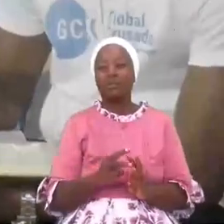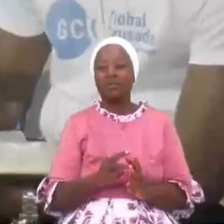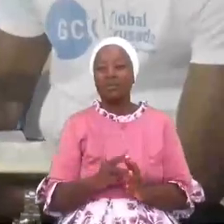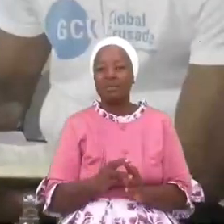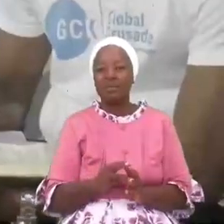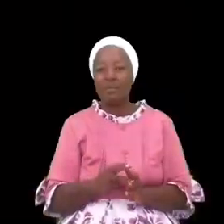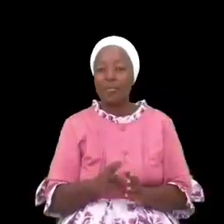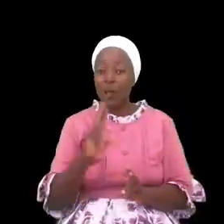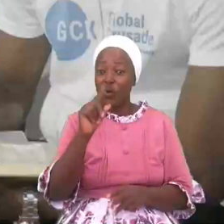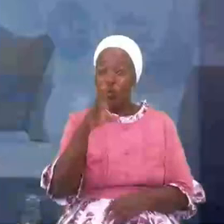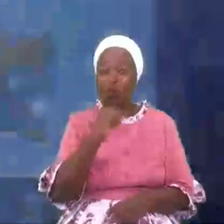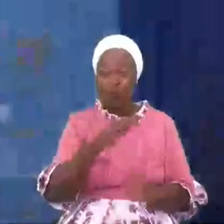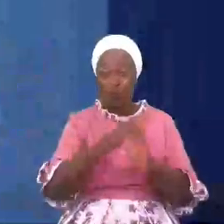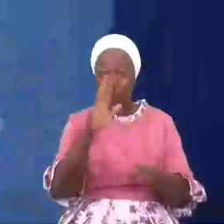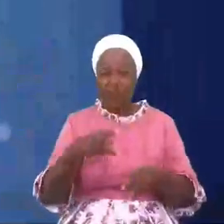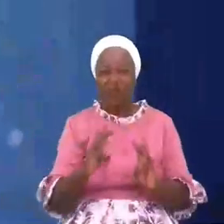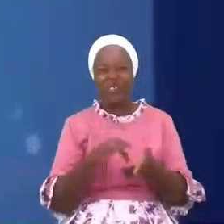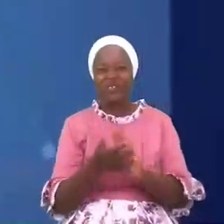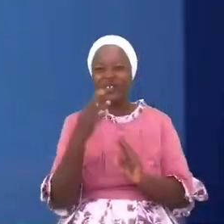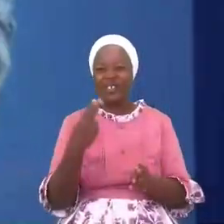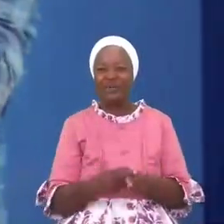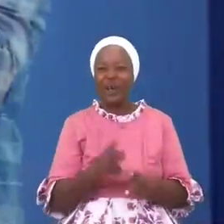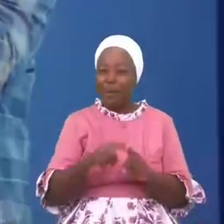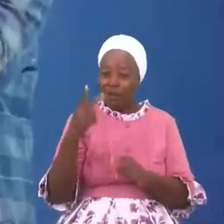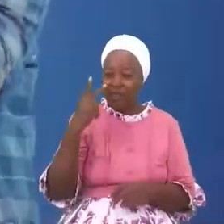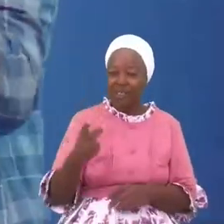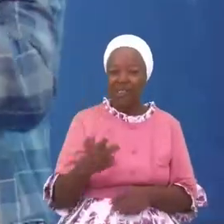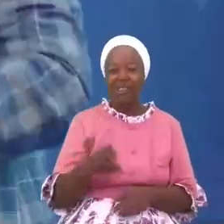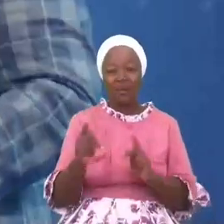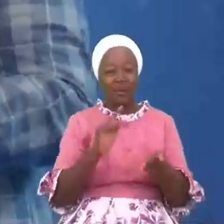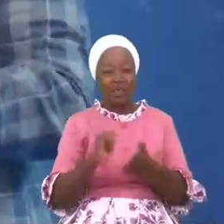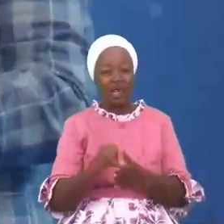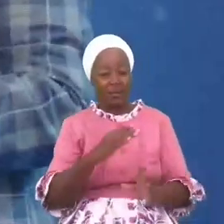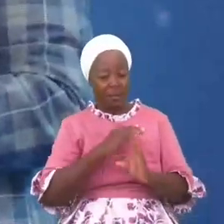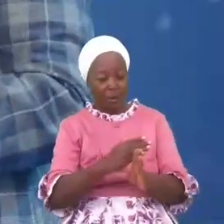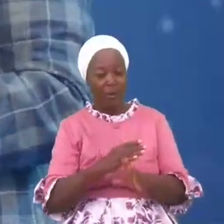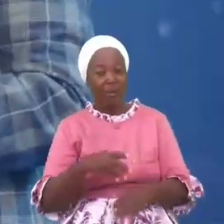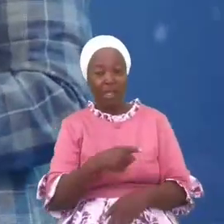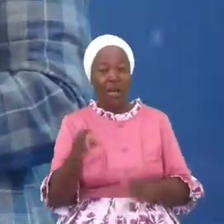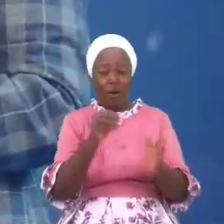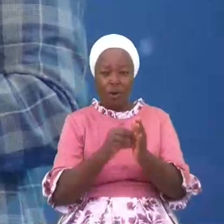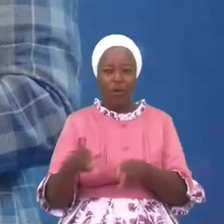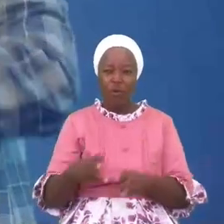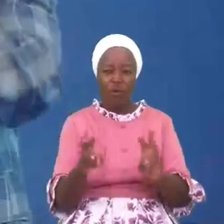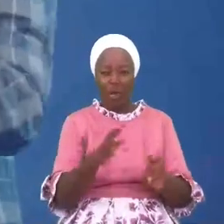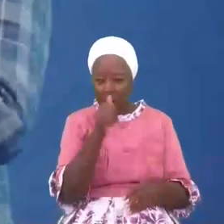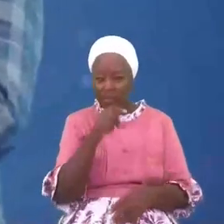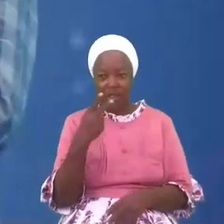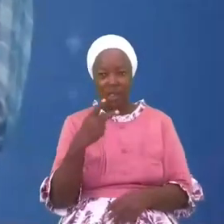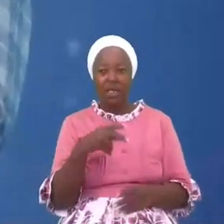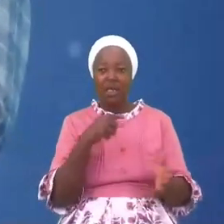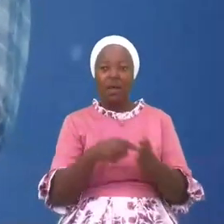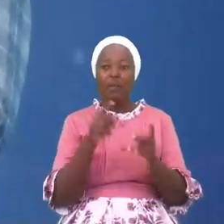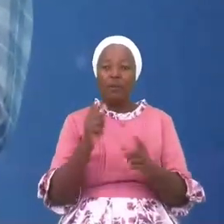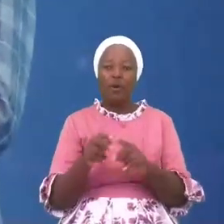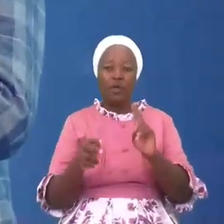Personne ne va bloquer ton chemin. Mais vous voyez, il y a des gens qui bloquent leur propre chemin. Voyons ici